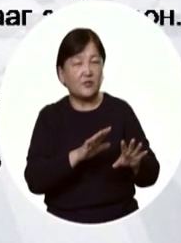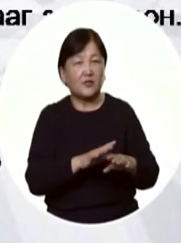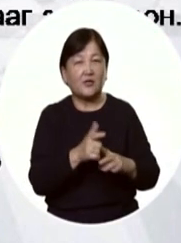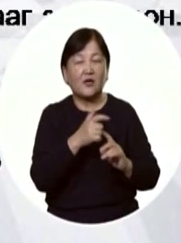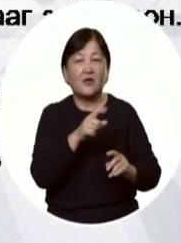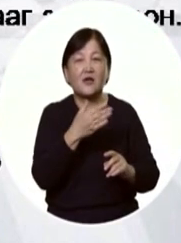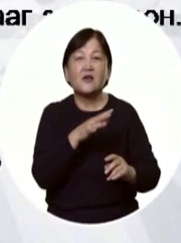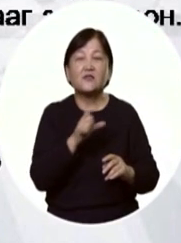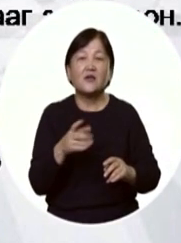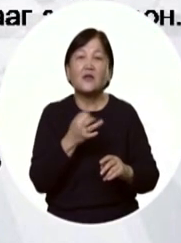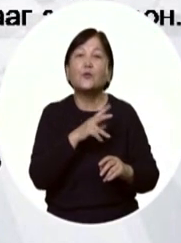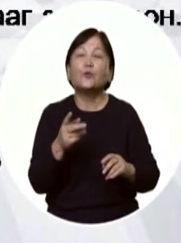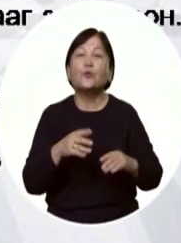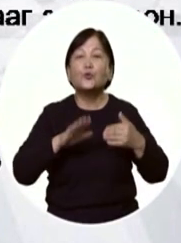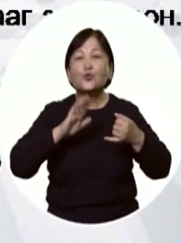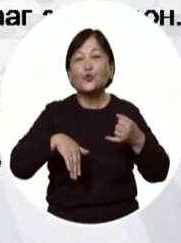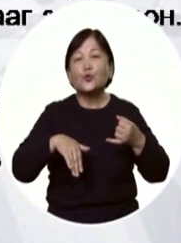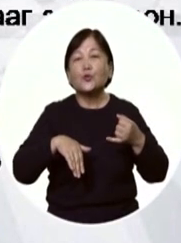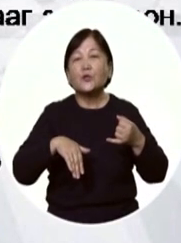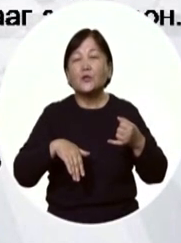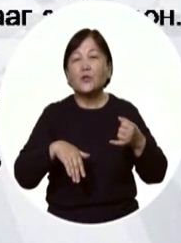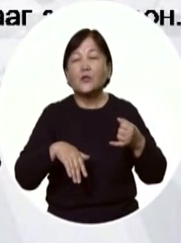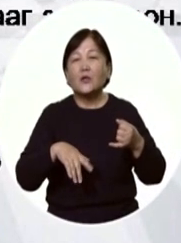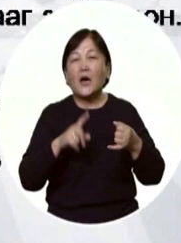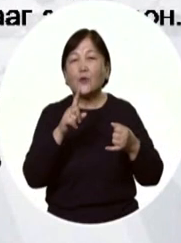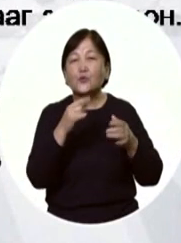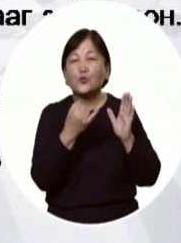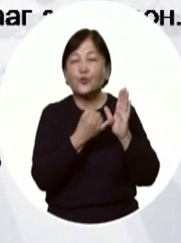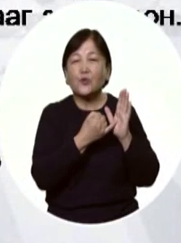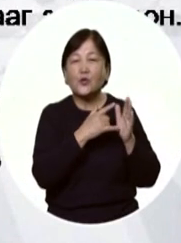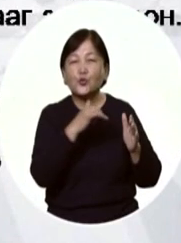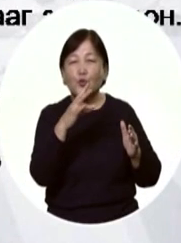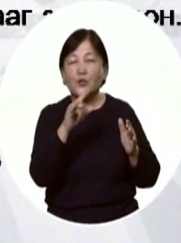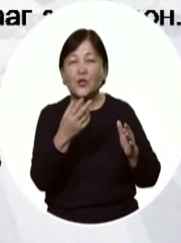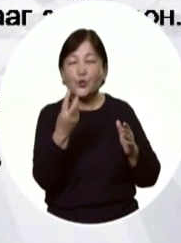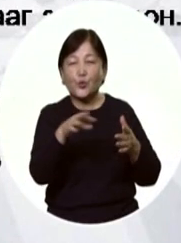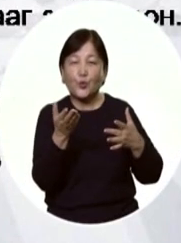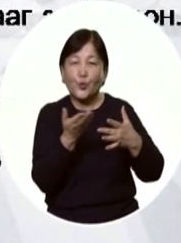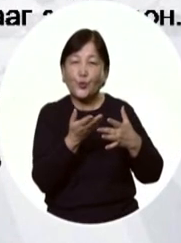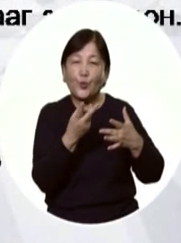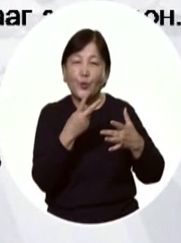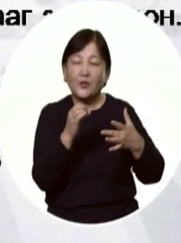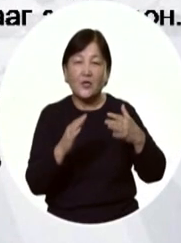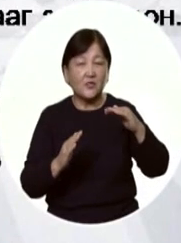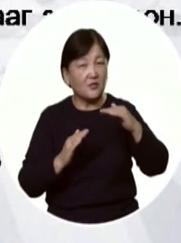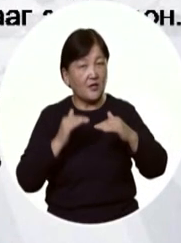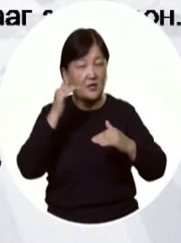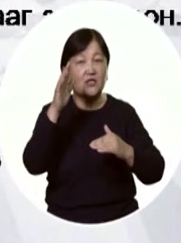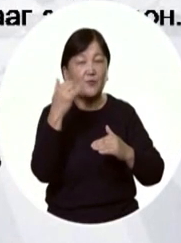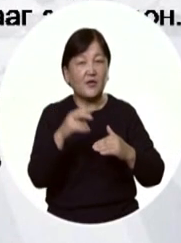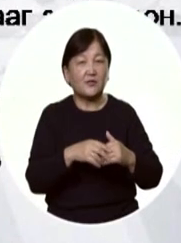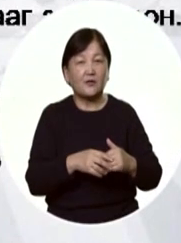авчирсан гэхээр сүүлийн одоо 16-р зууны дунд үеэс эхлээд Монгол дэлгэрээд бидний итгэл үнэмшил